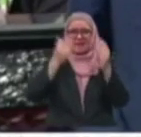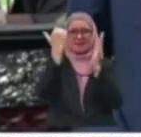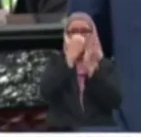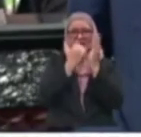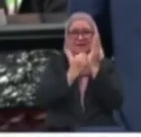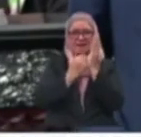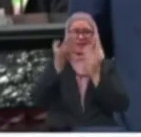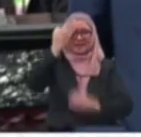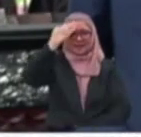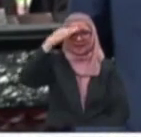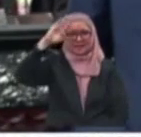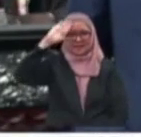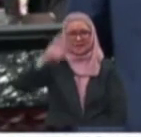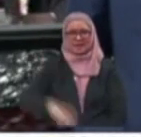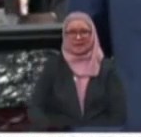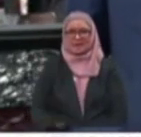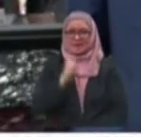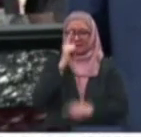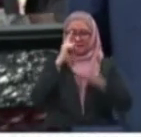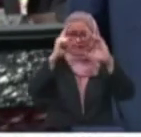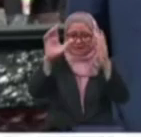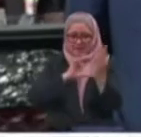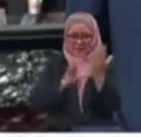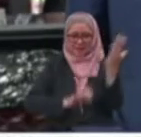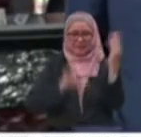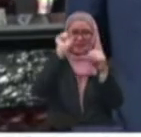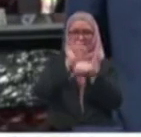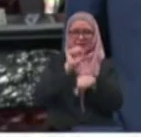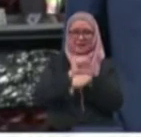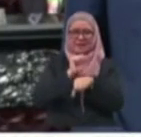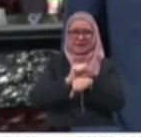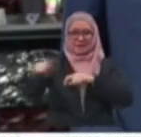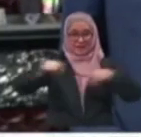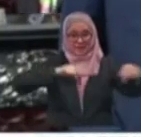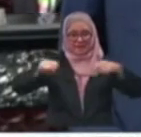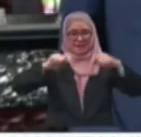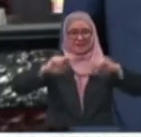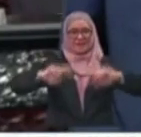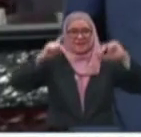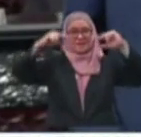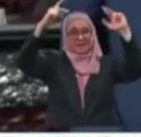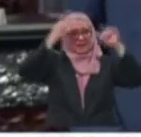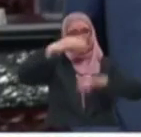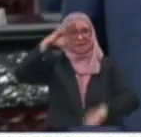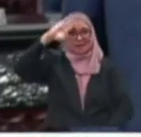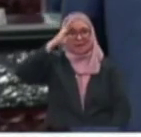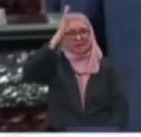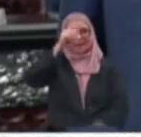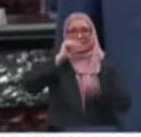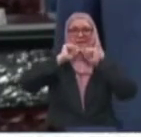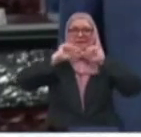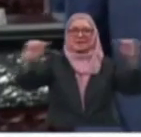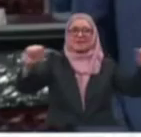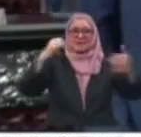satu rantai kerja tindakan pembangunan Bumiputera akan diumumkan pada Penghujung tahun ini